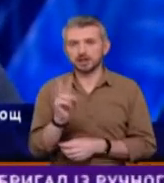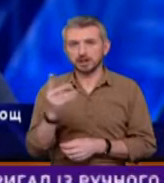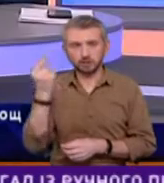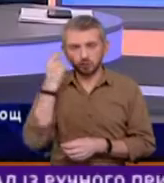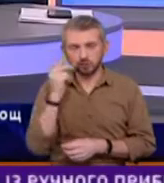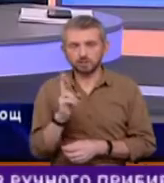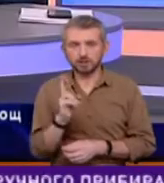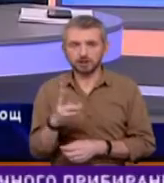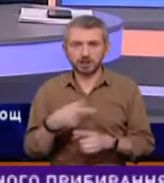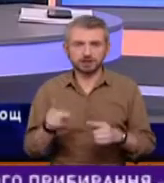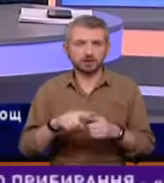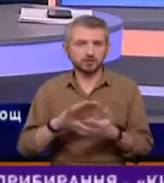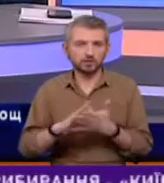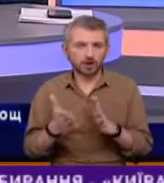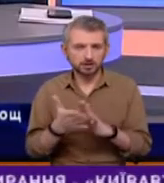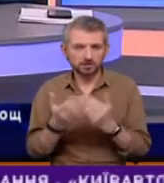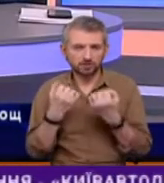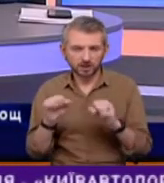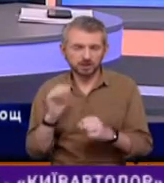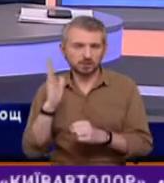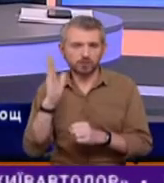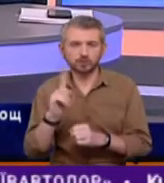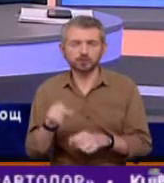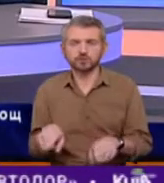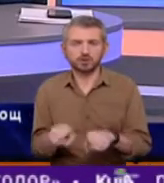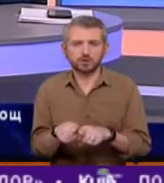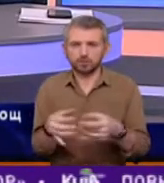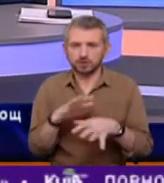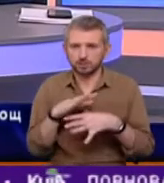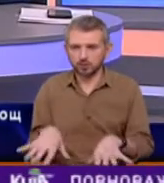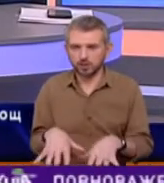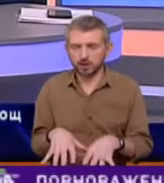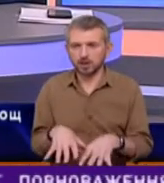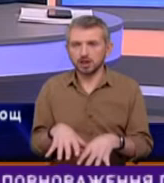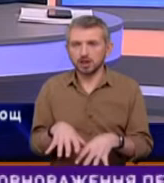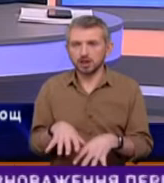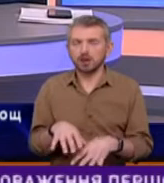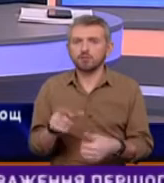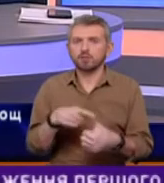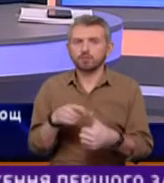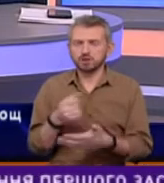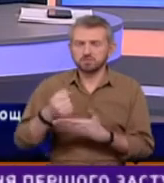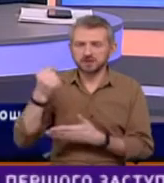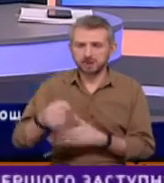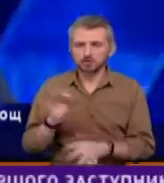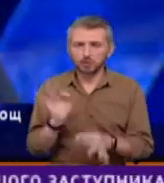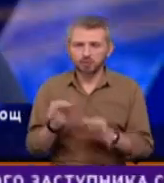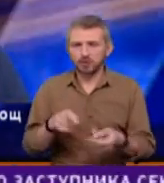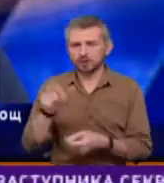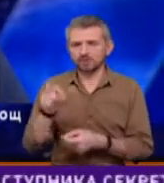думати, як з цієї ситуації вийти на майбутнє для того, щоб до таких речей не допустити. Призначити, перше, нормального керівника суспільного мовлення,